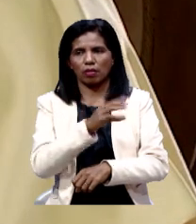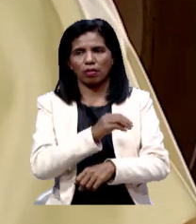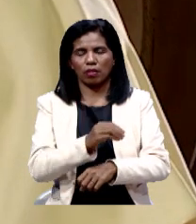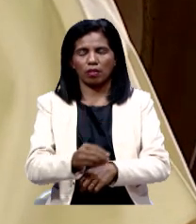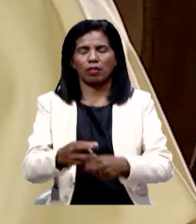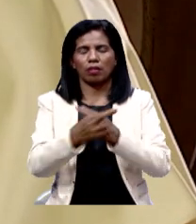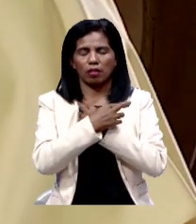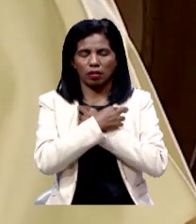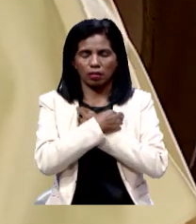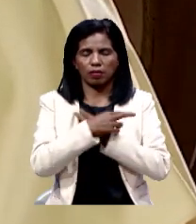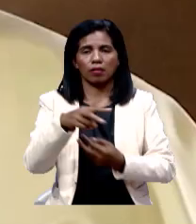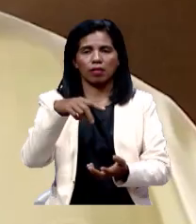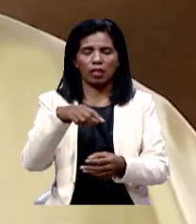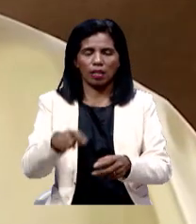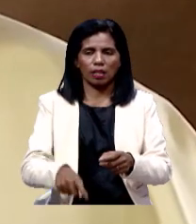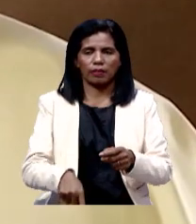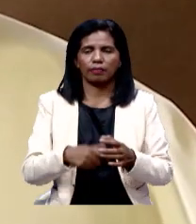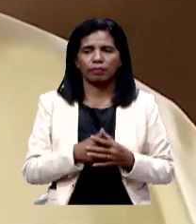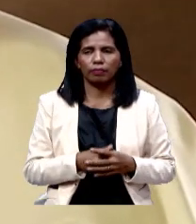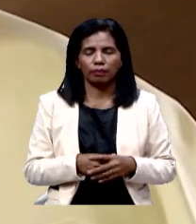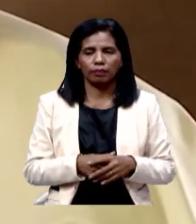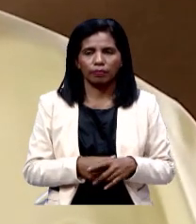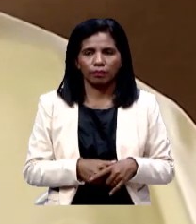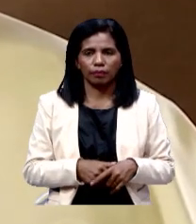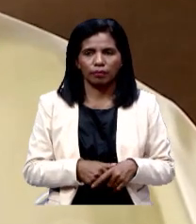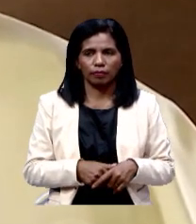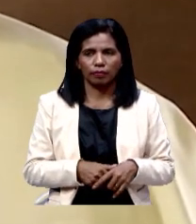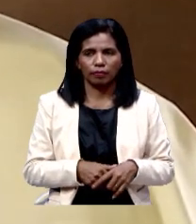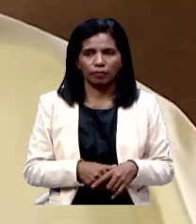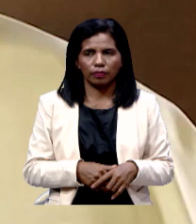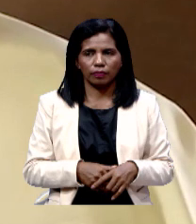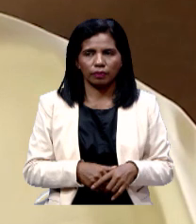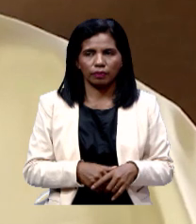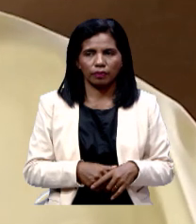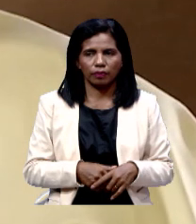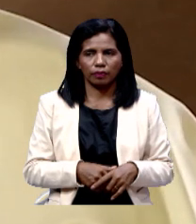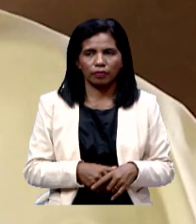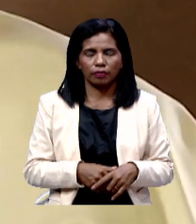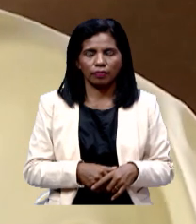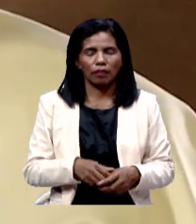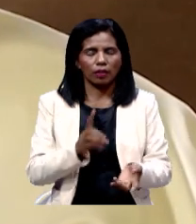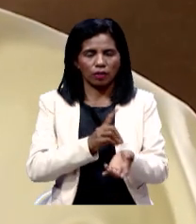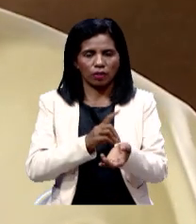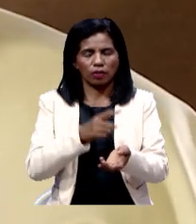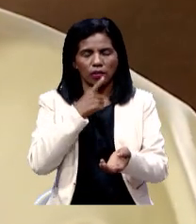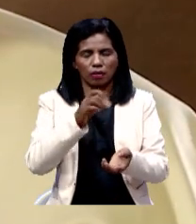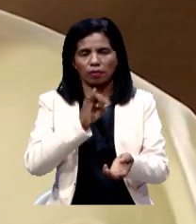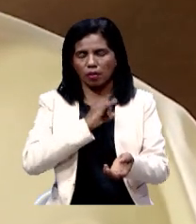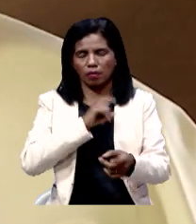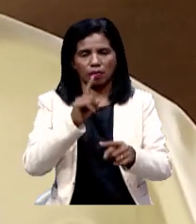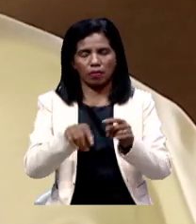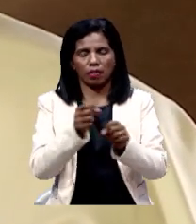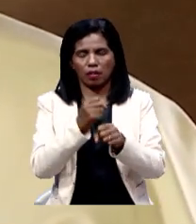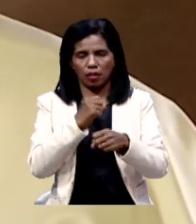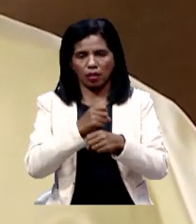ba nia entur partelos. Questo viaggio, ma il medico mi ha detto di non fare. Dottor Dehan bahau label halo idane,